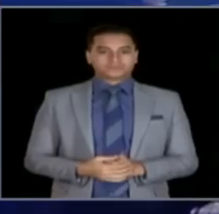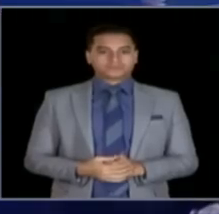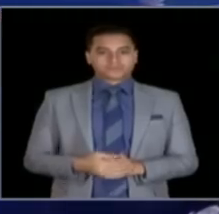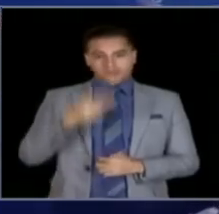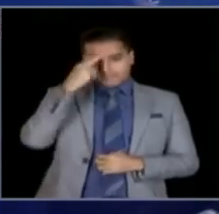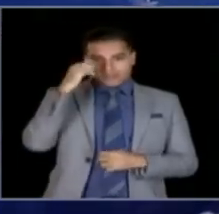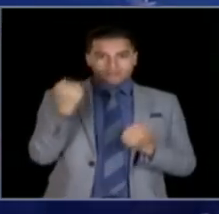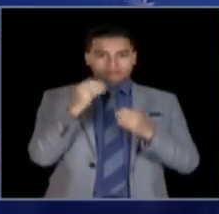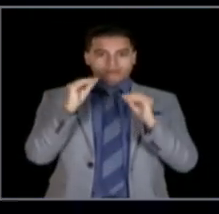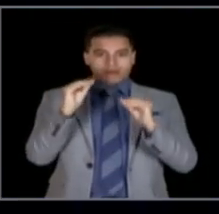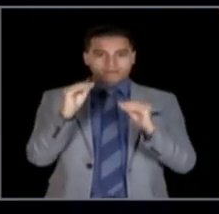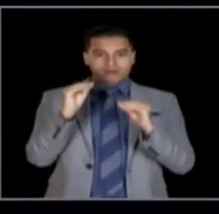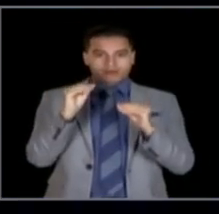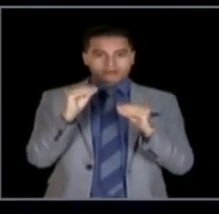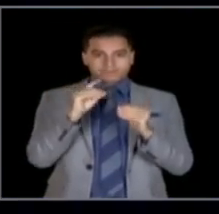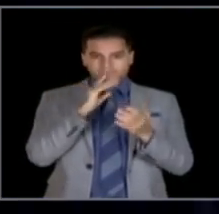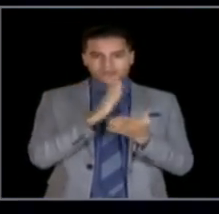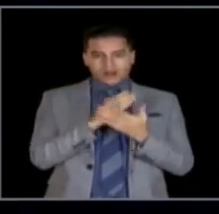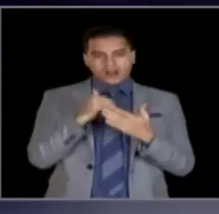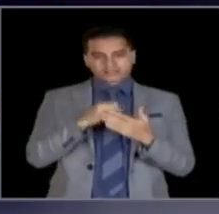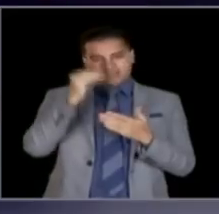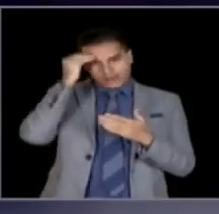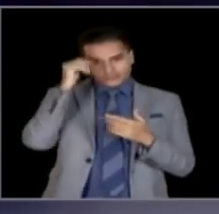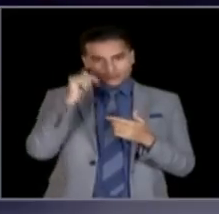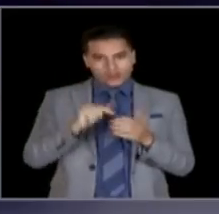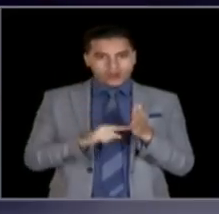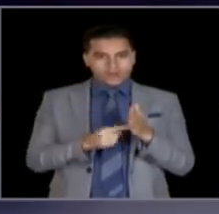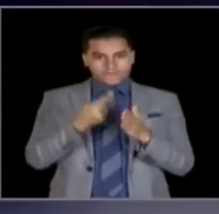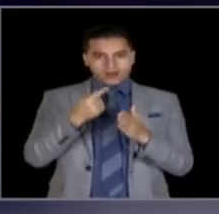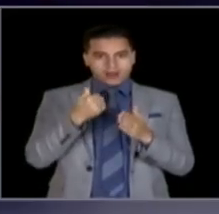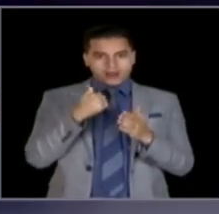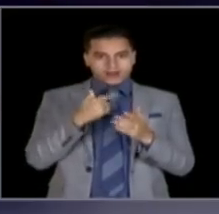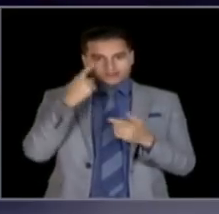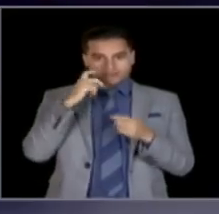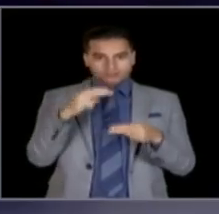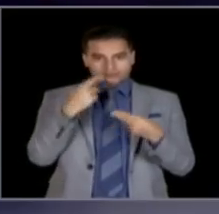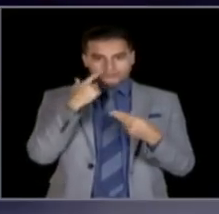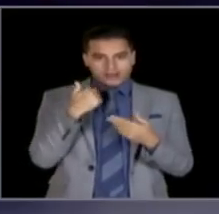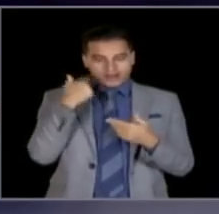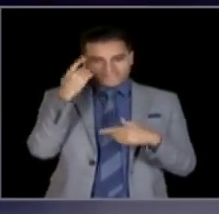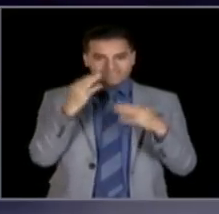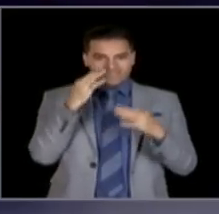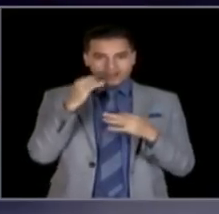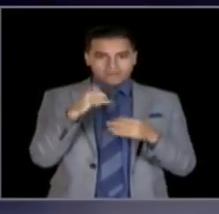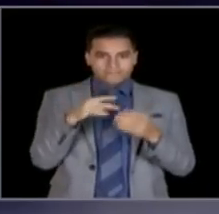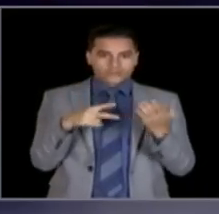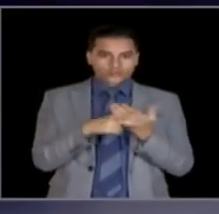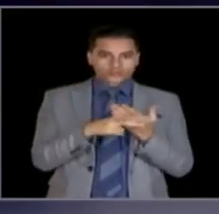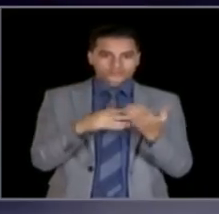مين اللي دربك؟ هو بصراحة احنا لسه عارفين أول لما جينا هنا إن أنا اللي هنزل فقرة تحت الضغط، كنا فاكرين إن نص